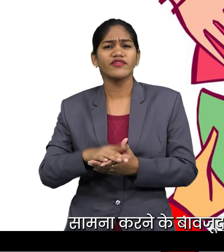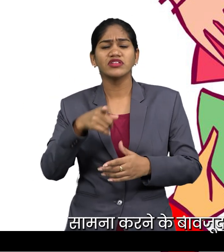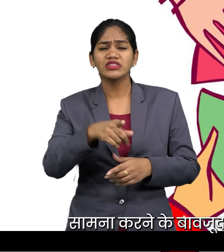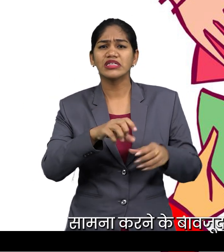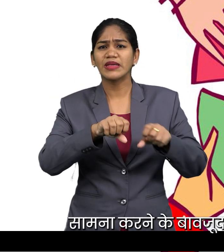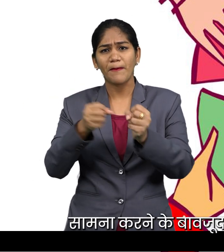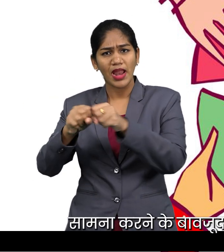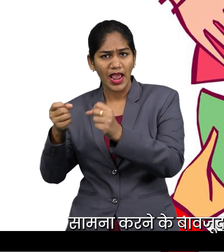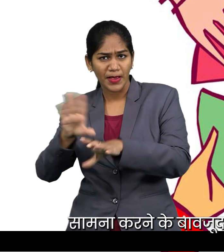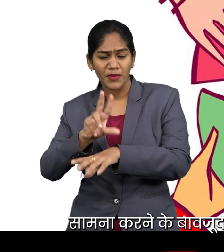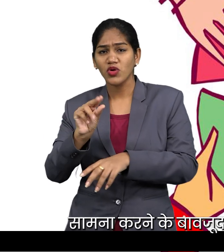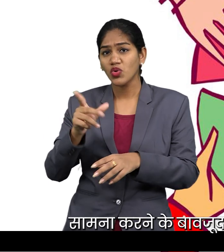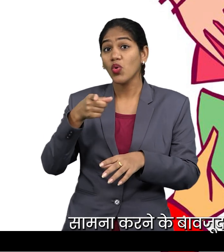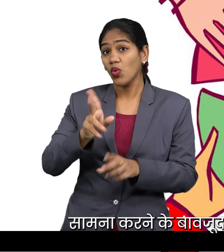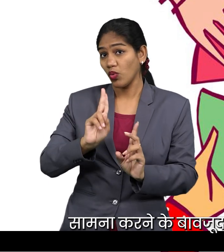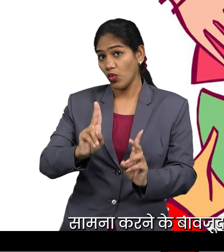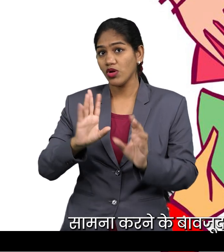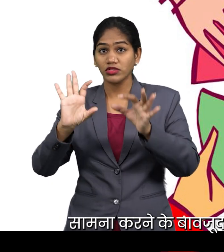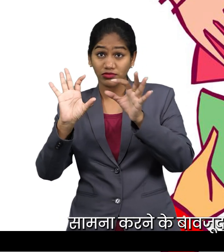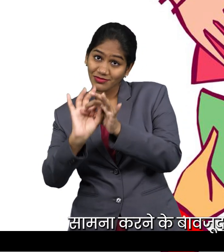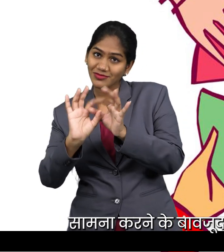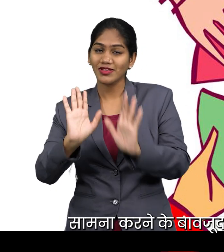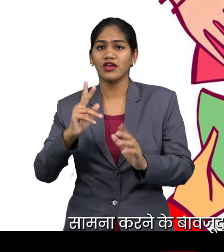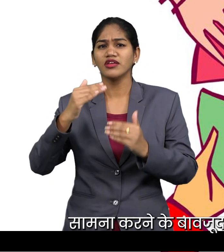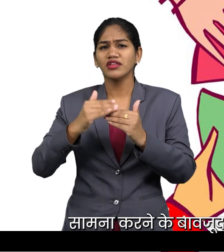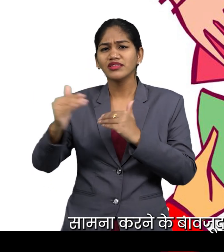सफलतापूर्वक एकता और अखंडता बनाए रखी है।